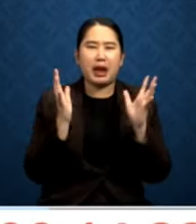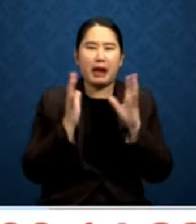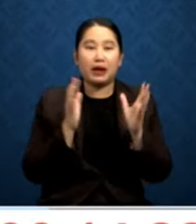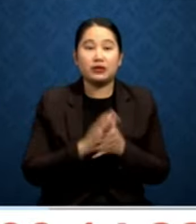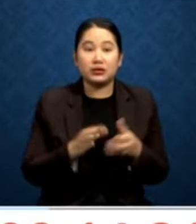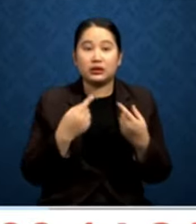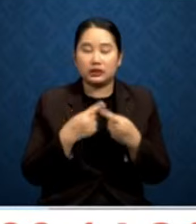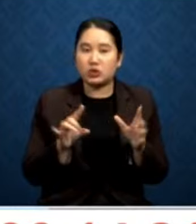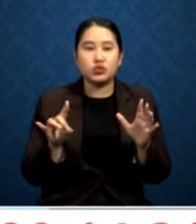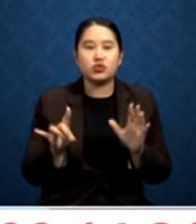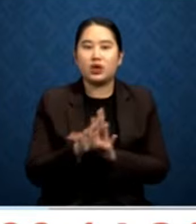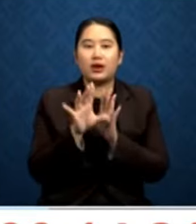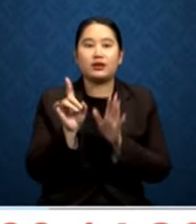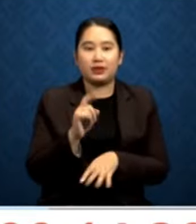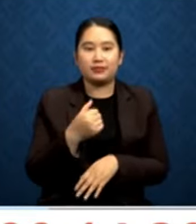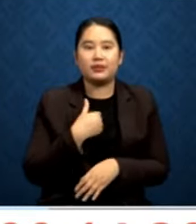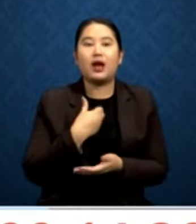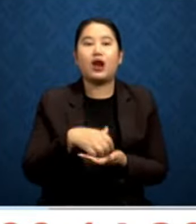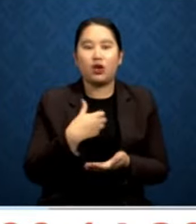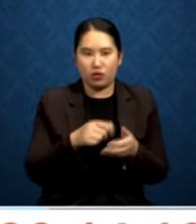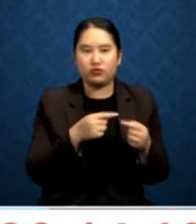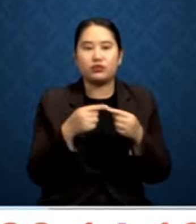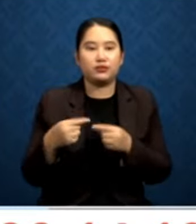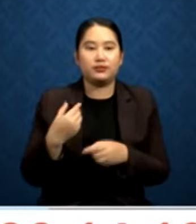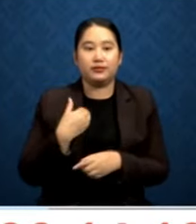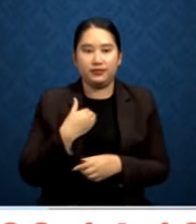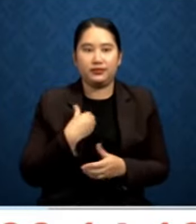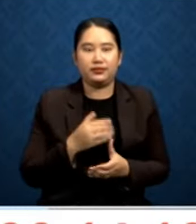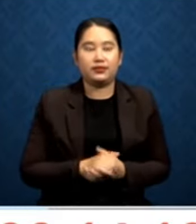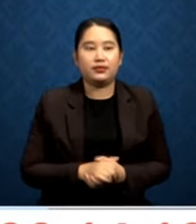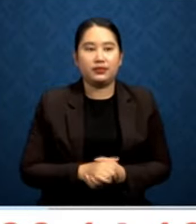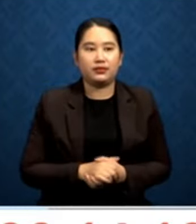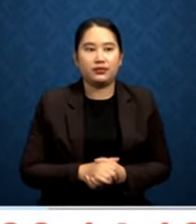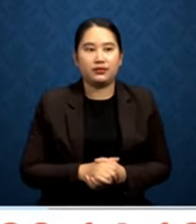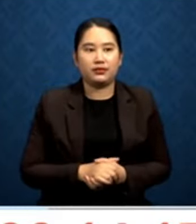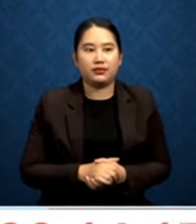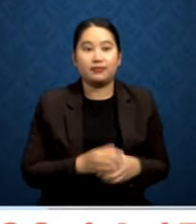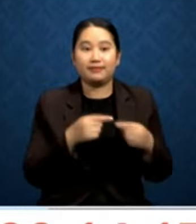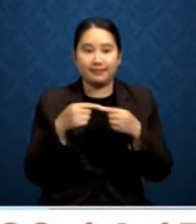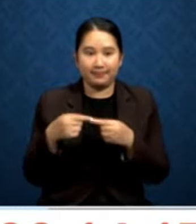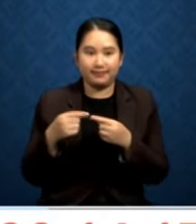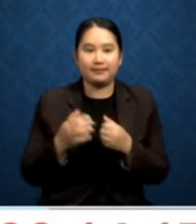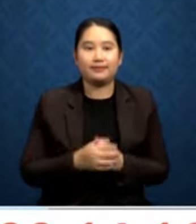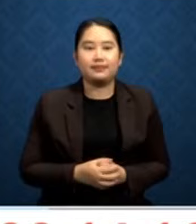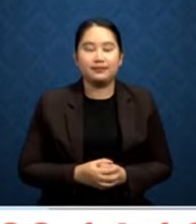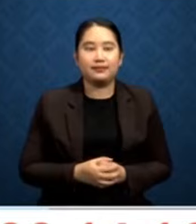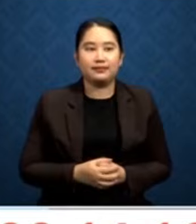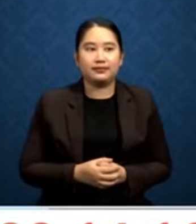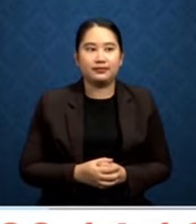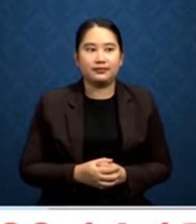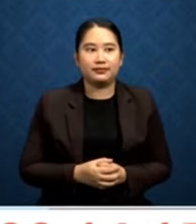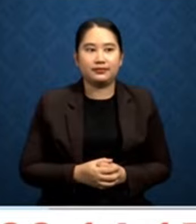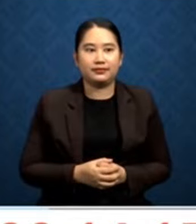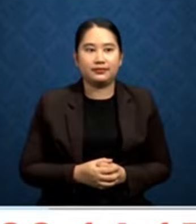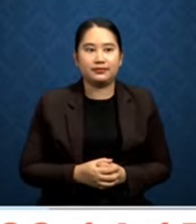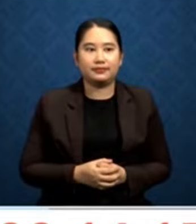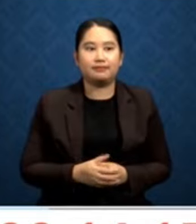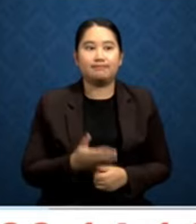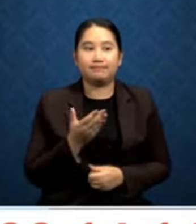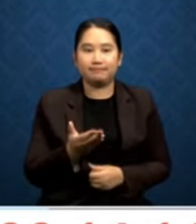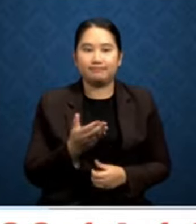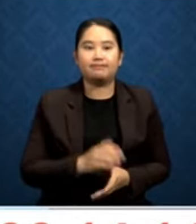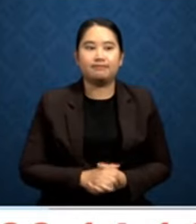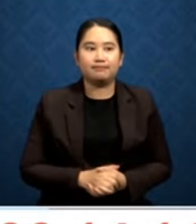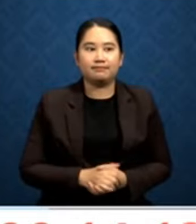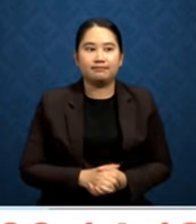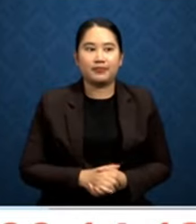แต่สุดท้ายเป็ยไ เดียวผมจะไปเฉลยตอนท้ายนะครับ สไลด์ถัดไปครับอันน